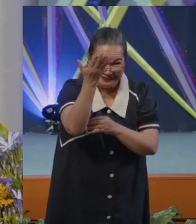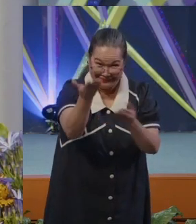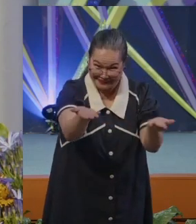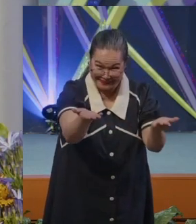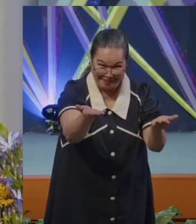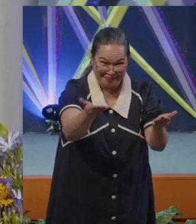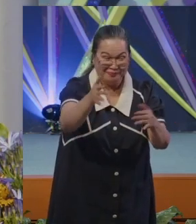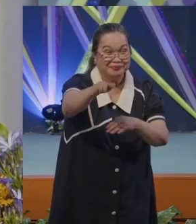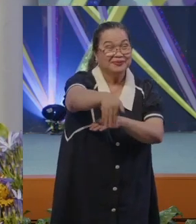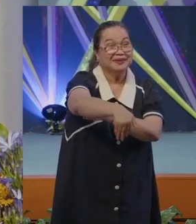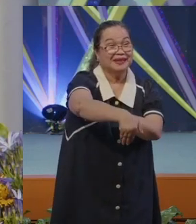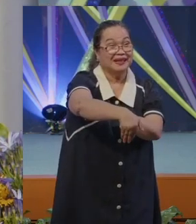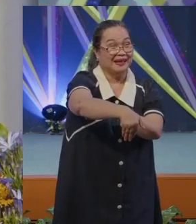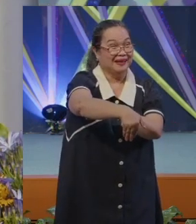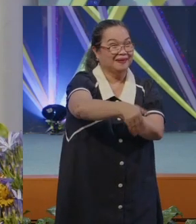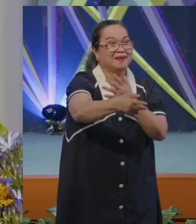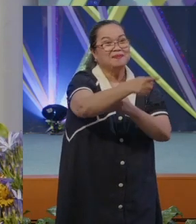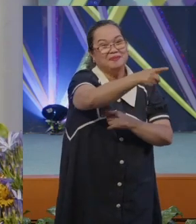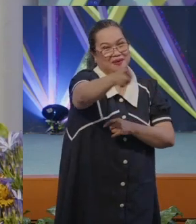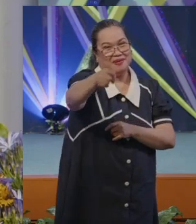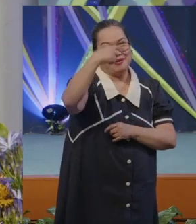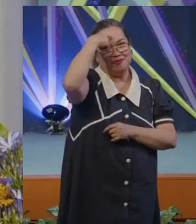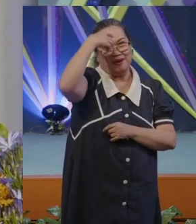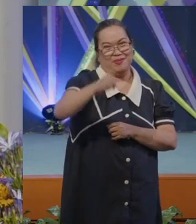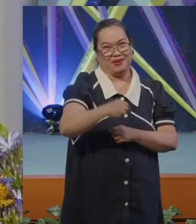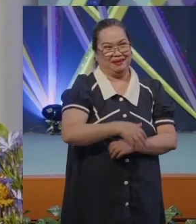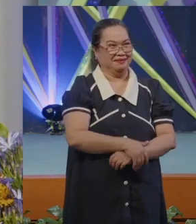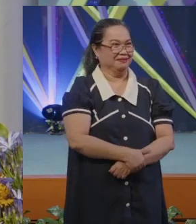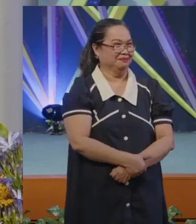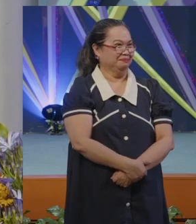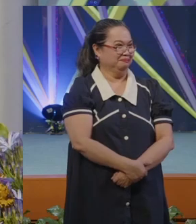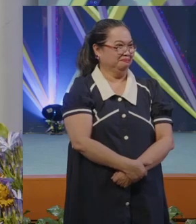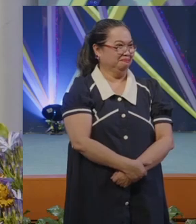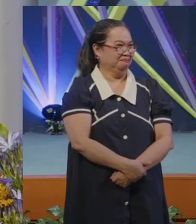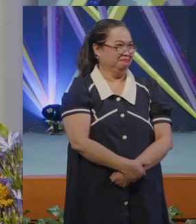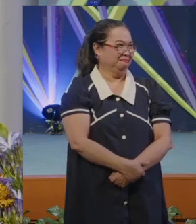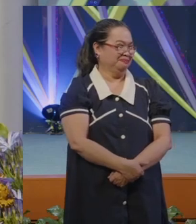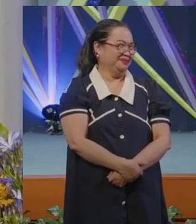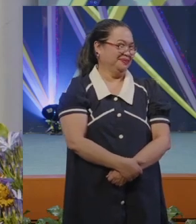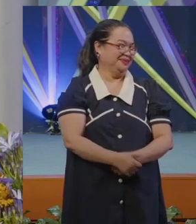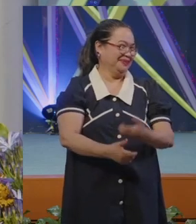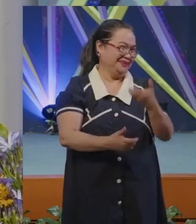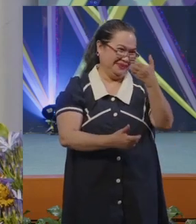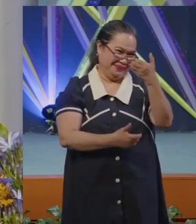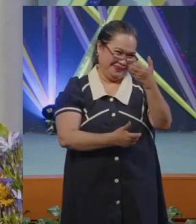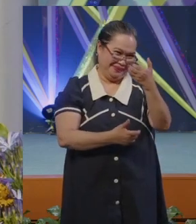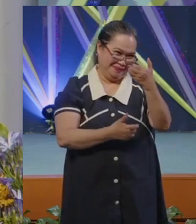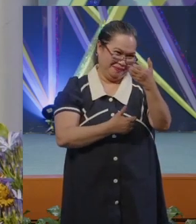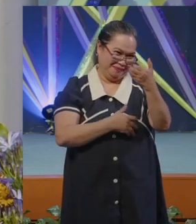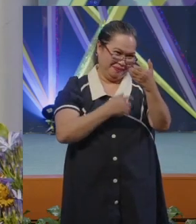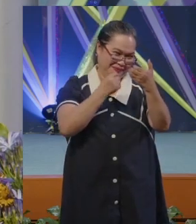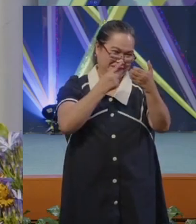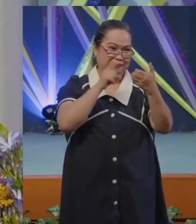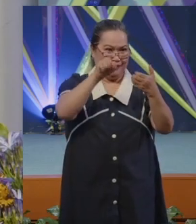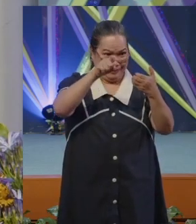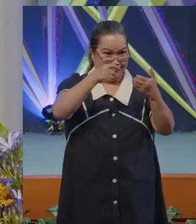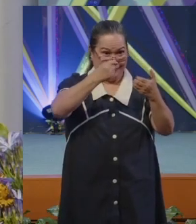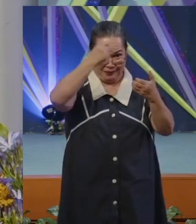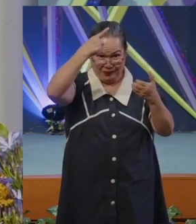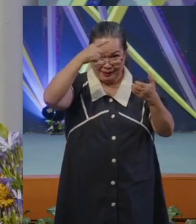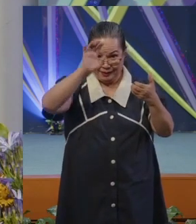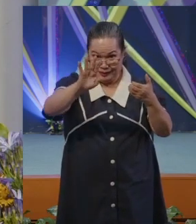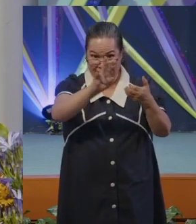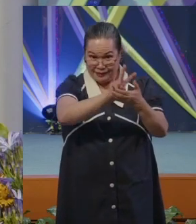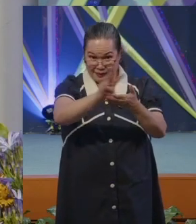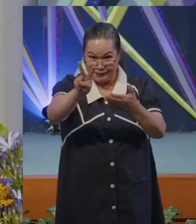Pagdating ng gabi, alam nyo, halos memoryado nyo na. At naunawaan nyo na kung ano sinasabi ng verse. Ganoon